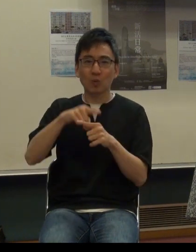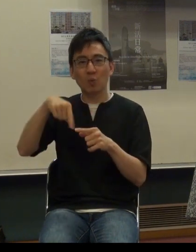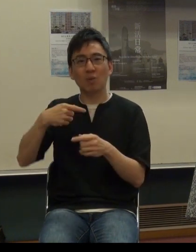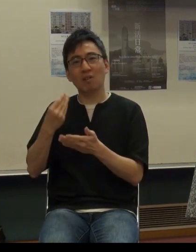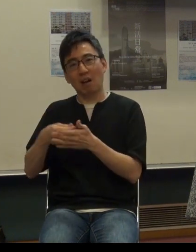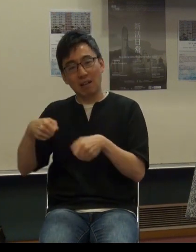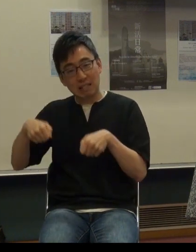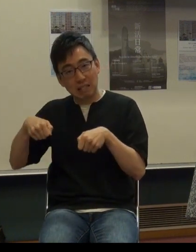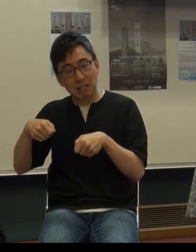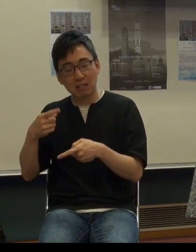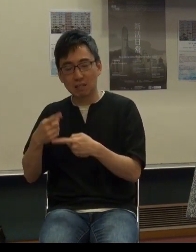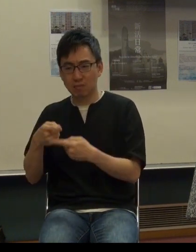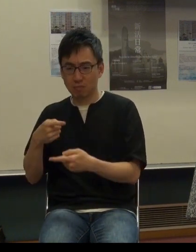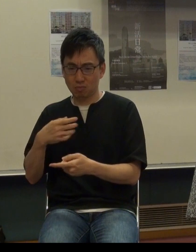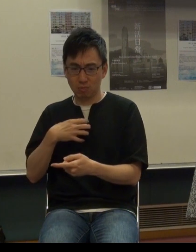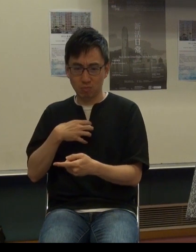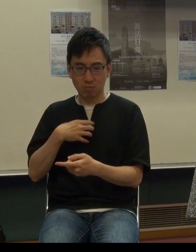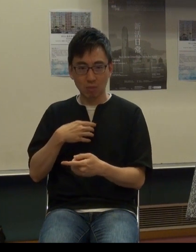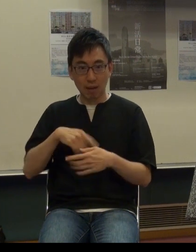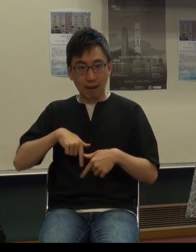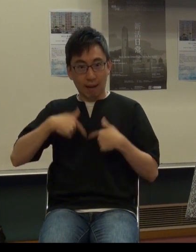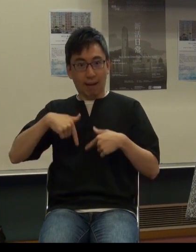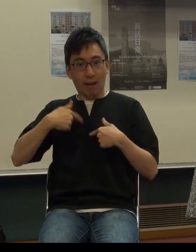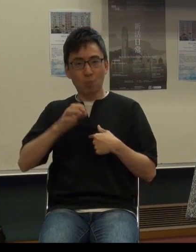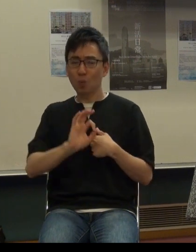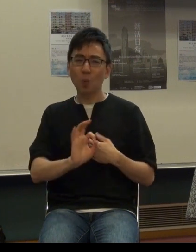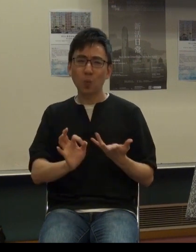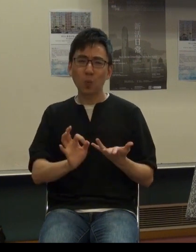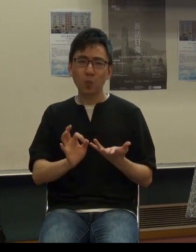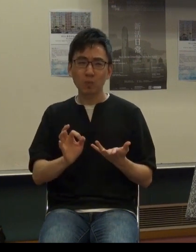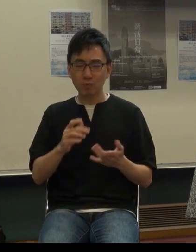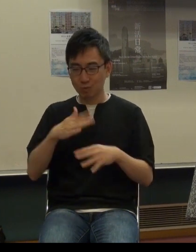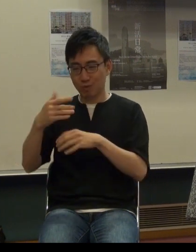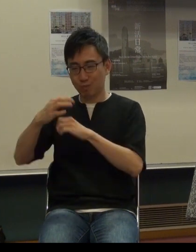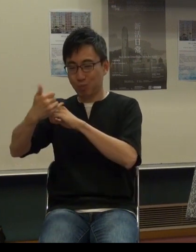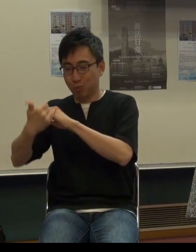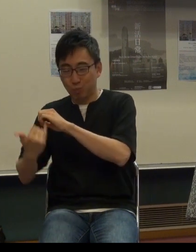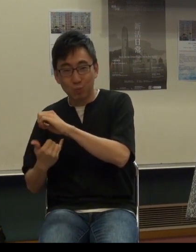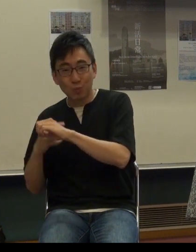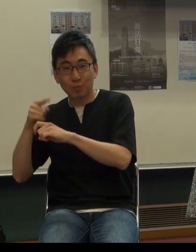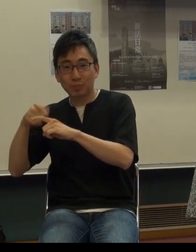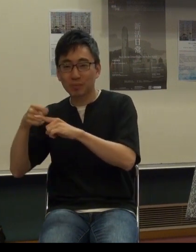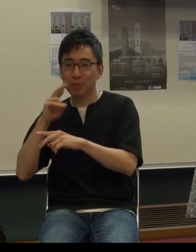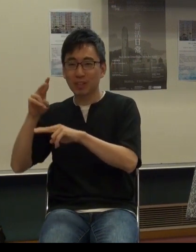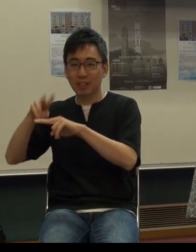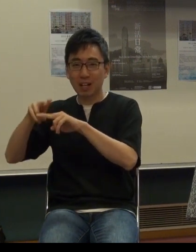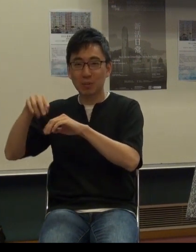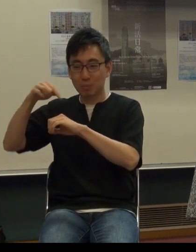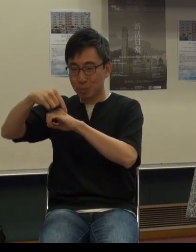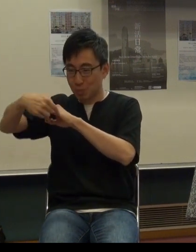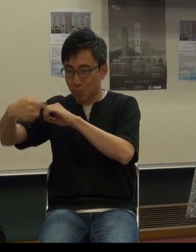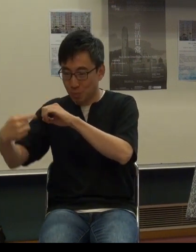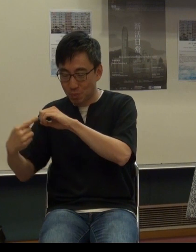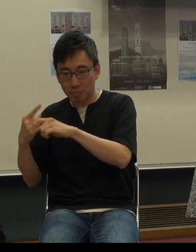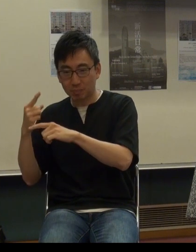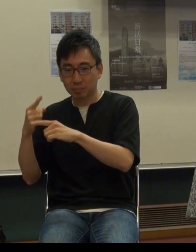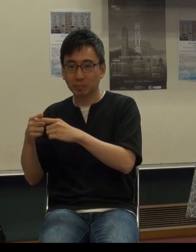佢唔係咁驚喜啊！即係如果今時今日全世界各地，包括埋你內地，就算你唔好計深圳，你北京、